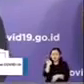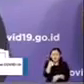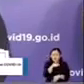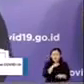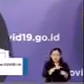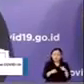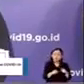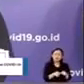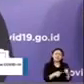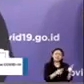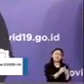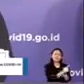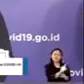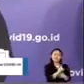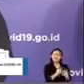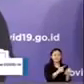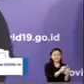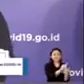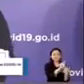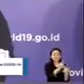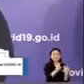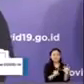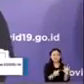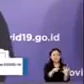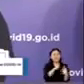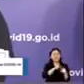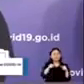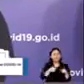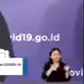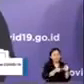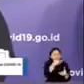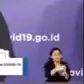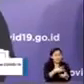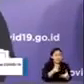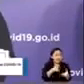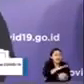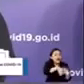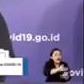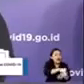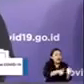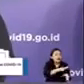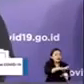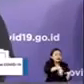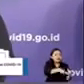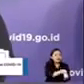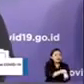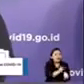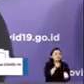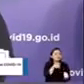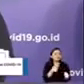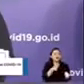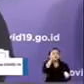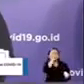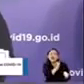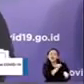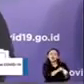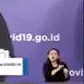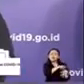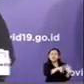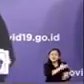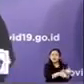dosisnya tunggal Jadi kenapa di sini kita memilih regimen kombinasi karena yang pertama mempunyai potensi dan efektivitas yang cukup